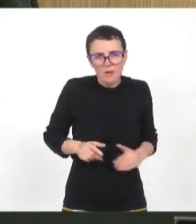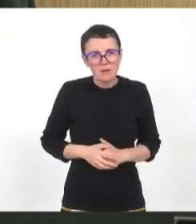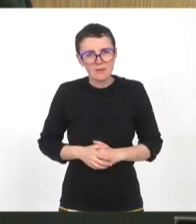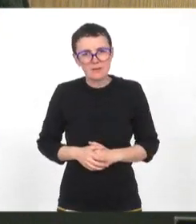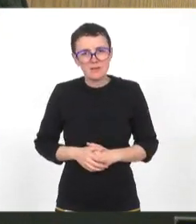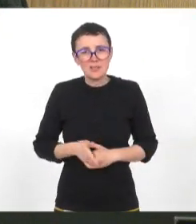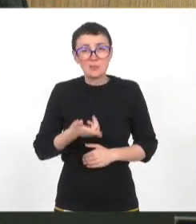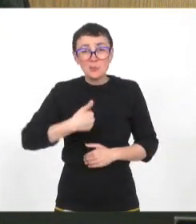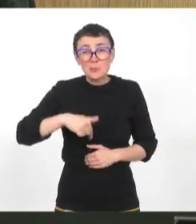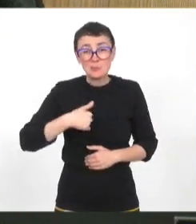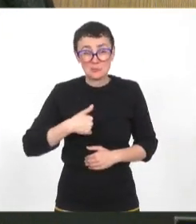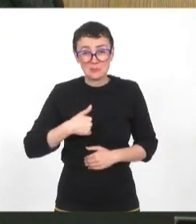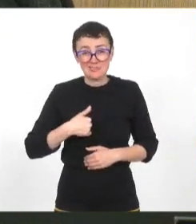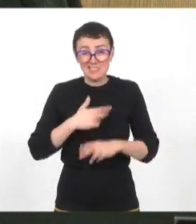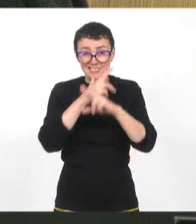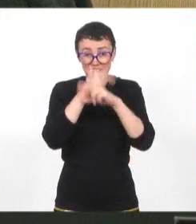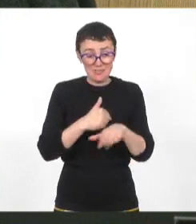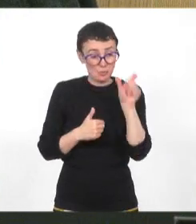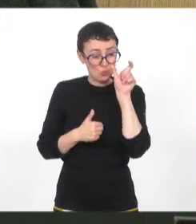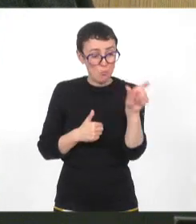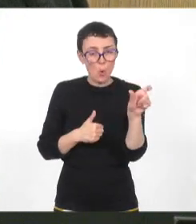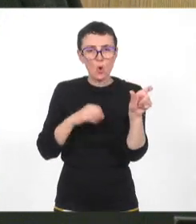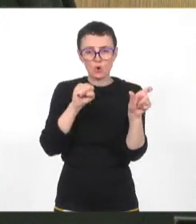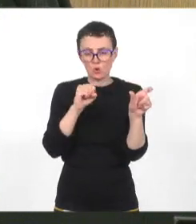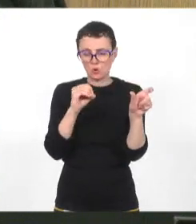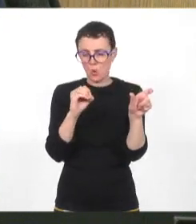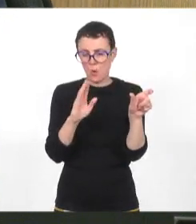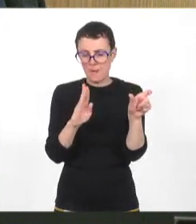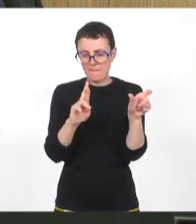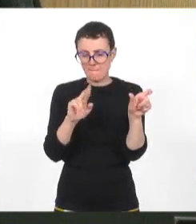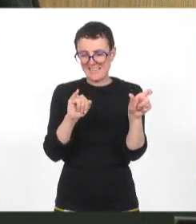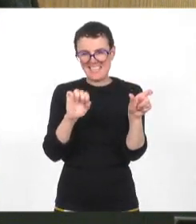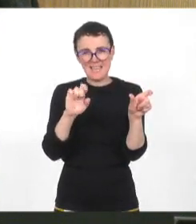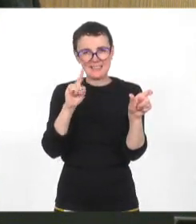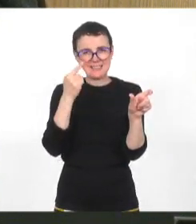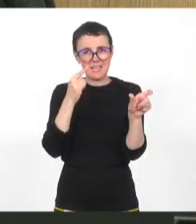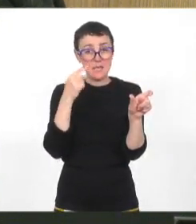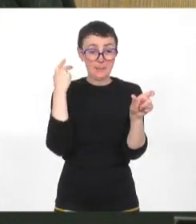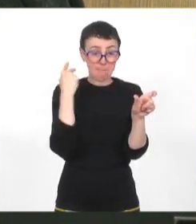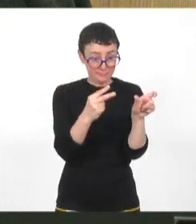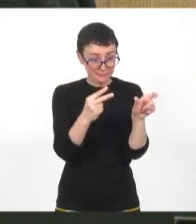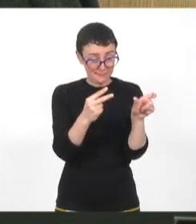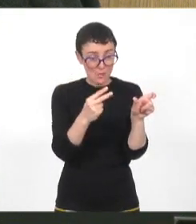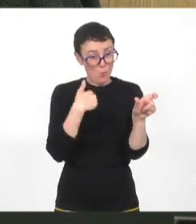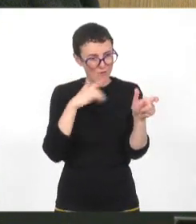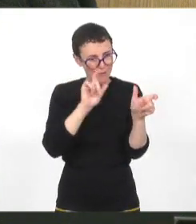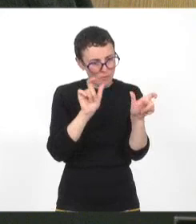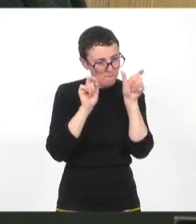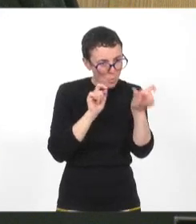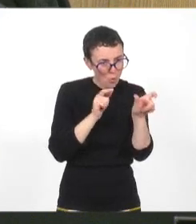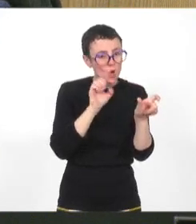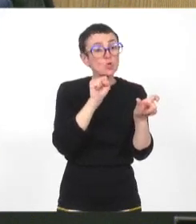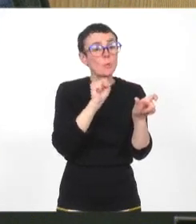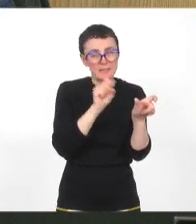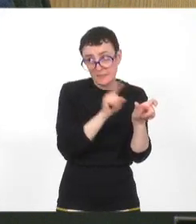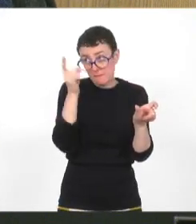de la sobriété par l'AMEL avec la définition de la sobriété par celle du GIEC, qui définit, je cite, la